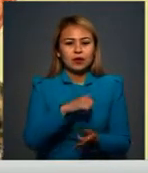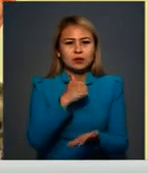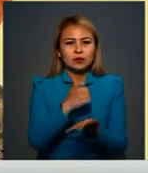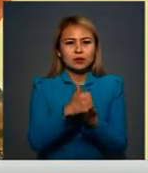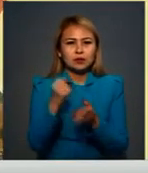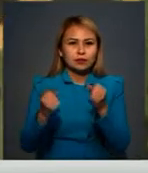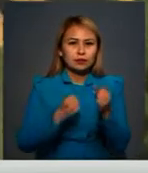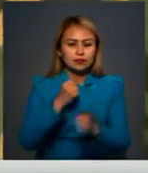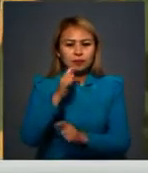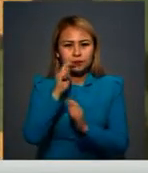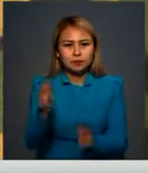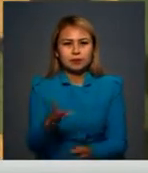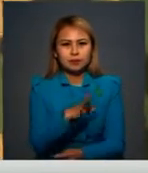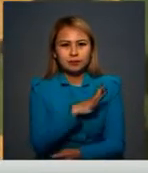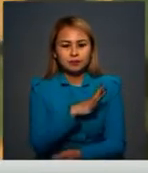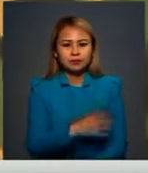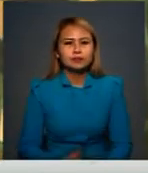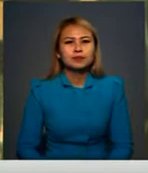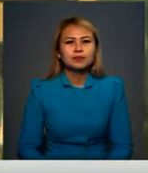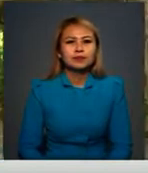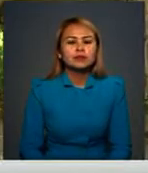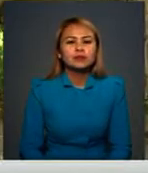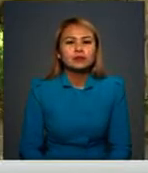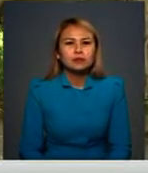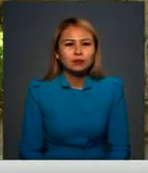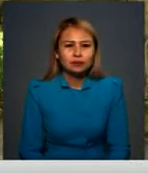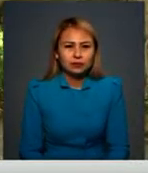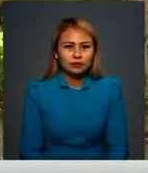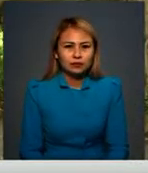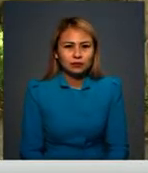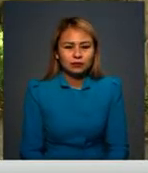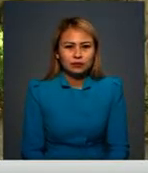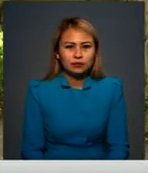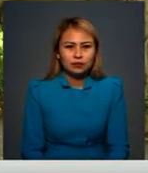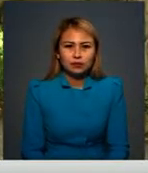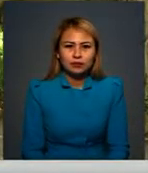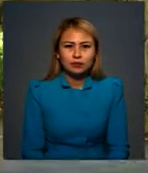қолбасшылығының марапатына ұсынылды. Айнұр Абдиева, Сайлау Илков, Қарағанды, Хабар 24.